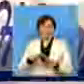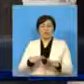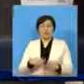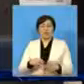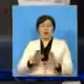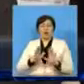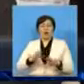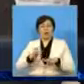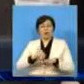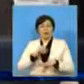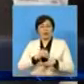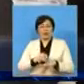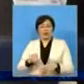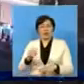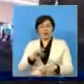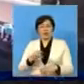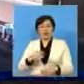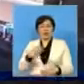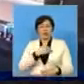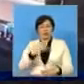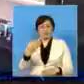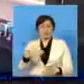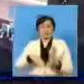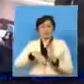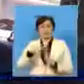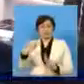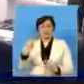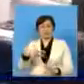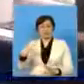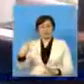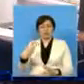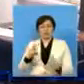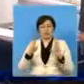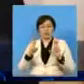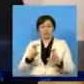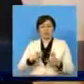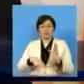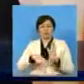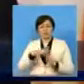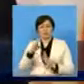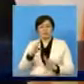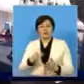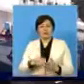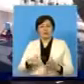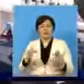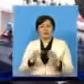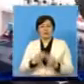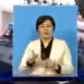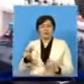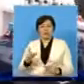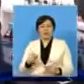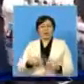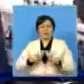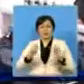әкімі белсенді жастарға өз лебізін айтып, жыл үздігі 2020 аталымы бойынша үздік волонтерлық топ, үздік волонтер атағымен